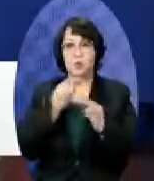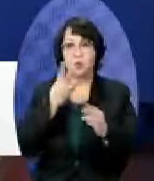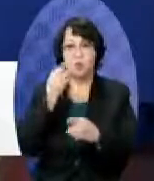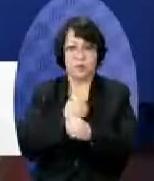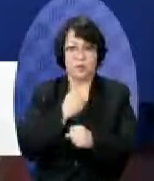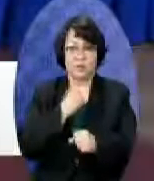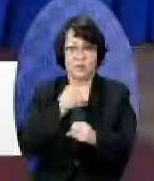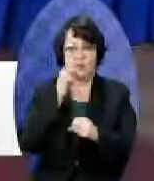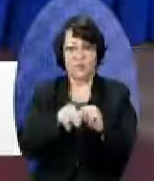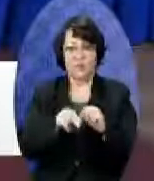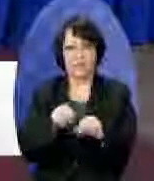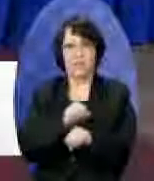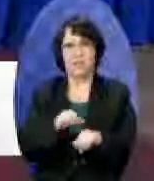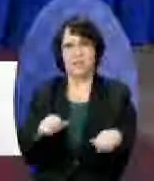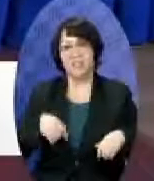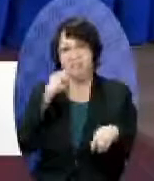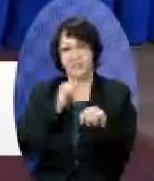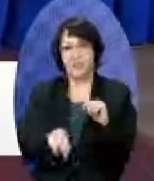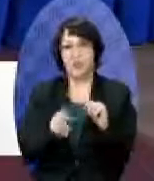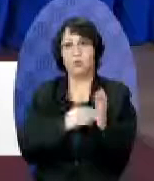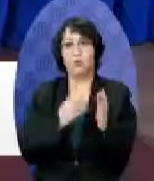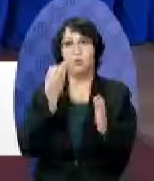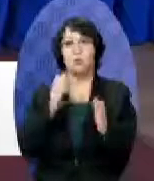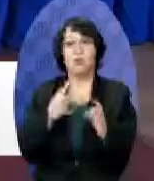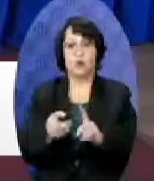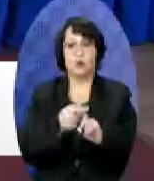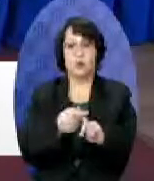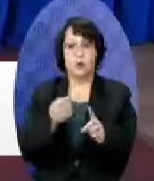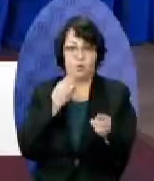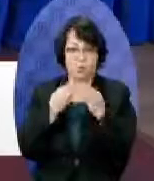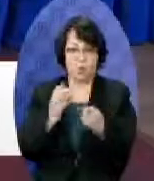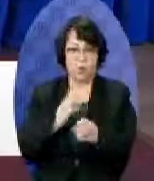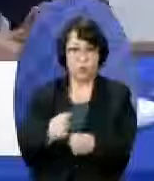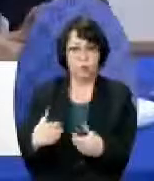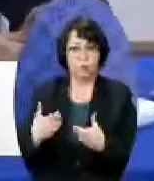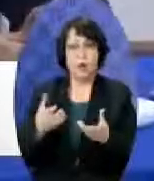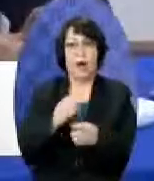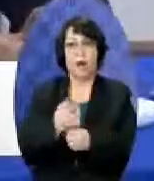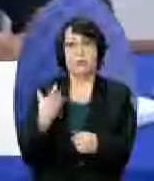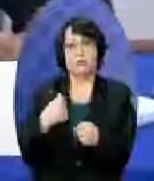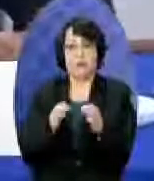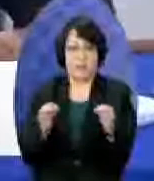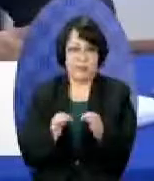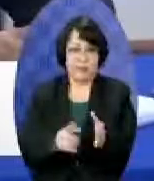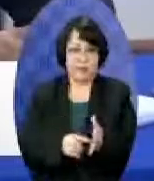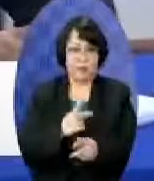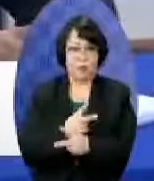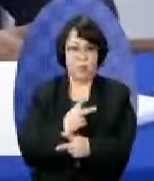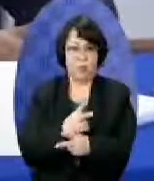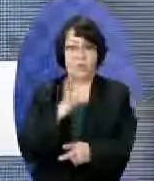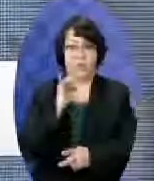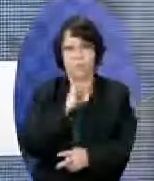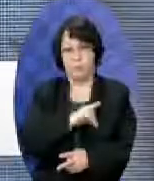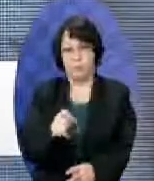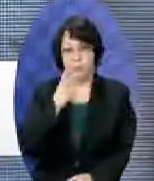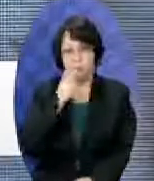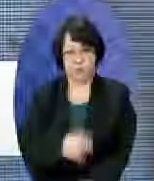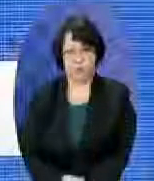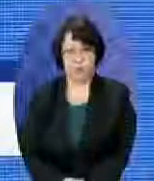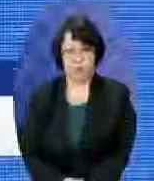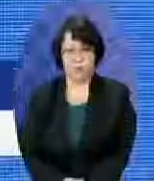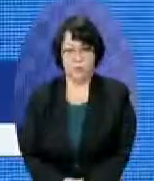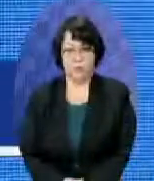хяналт сул байгаатай холбон тайлбарлаж байна. За шүүгчнөрт оногдуулах хариуцлагын тогтолцоог чангадах нь зүйтэй гэж хуулийн салбарынхан үзэж байна. Амьсгалын